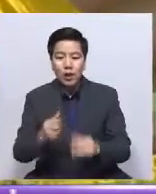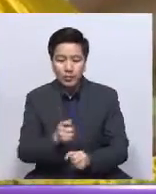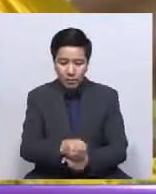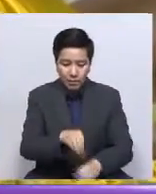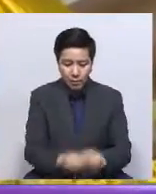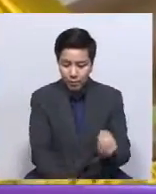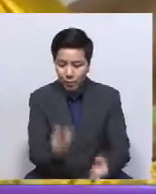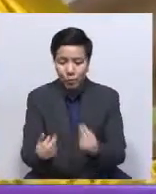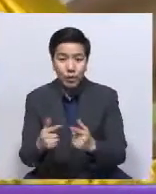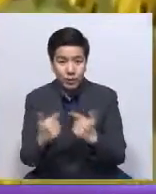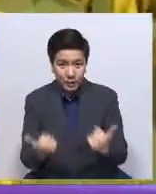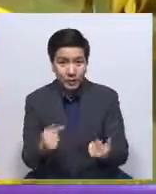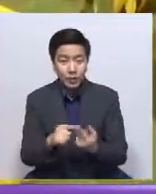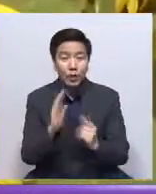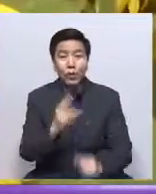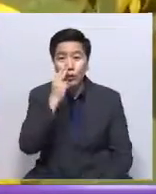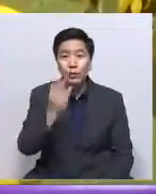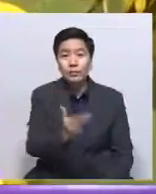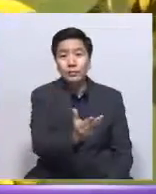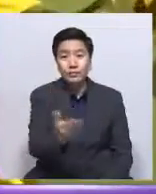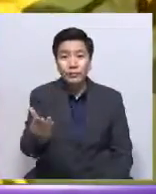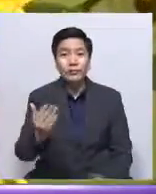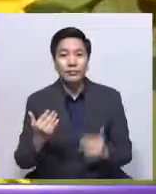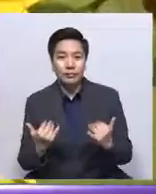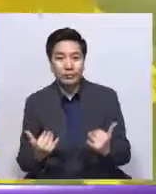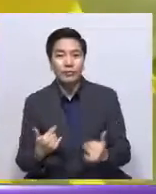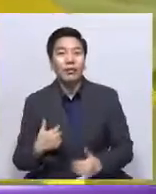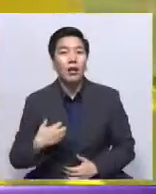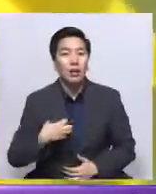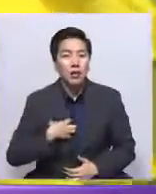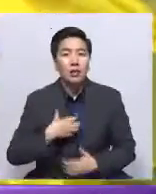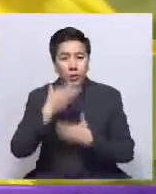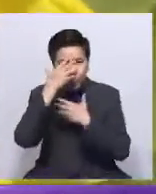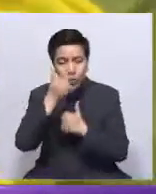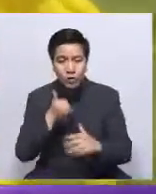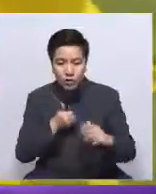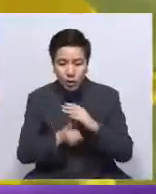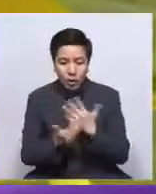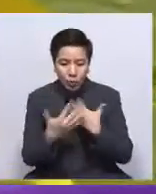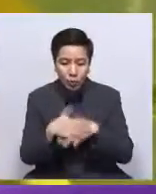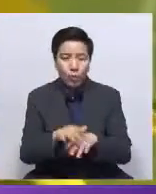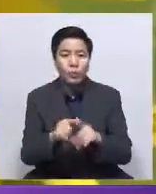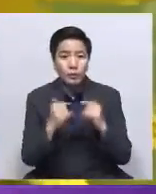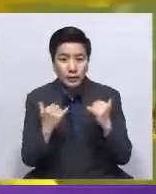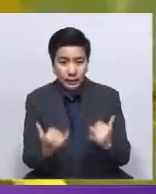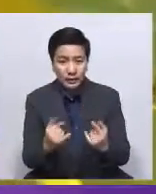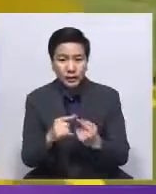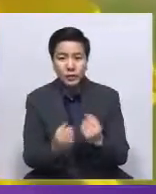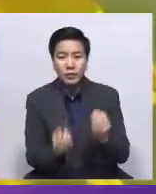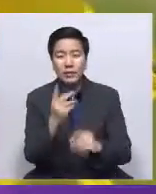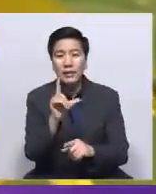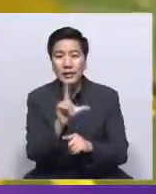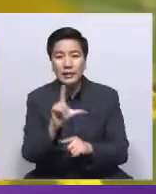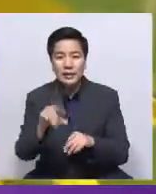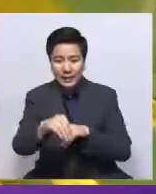ที่จะลงมือปลูกค่ะสำหรับคุณผู้ชมที่ชมกันอยู่นะคะแล้วก็สนใจอยากเดินทางมาเที่ยวชมทุ่งทานตะ